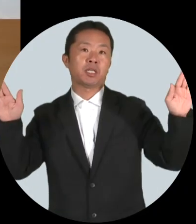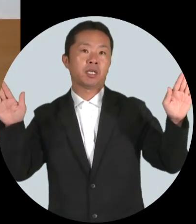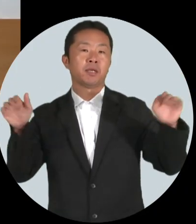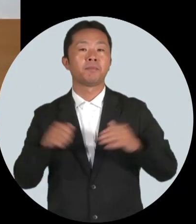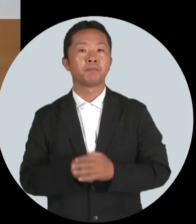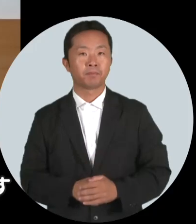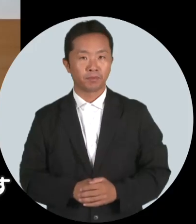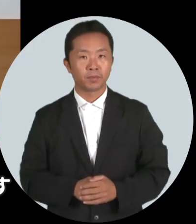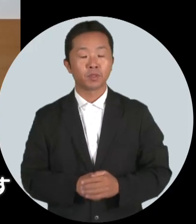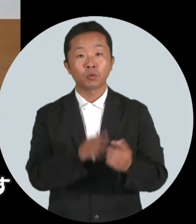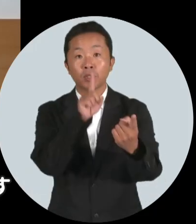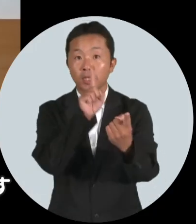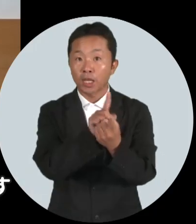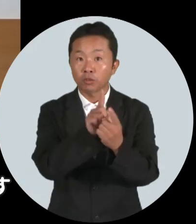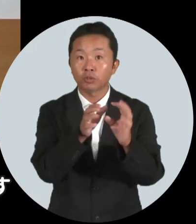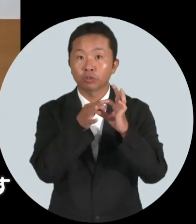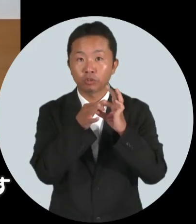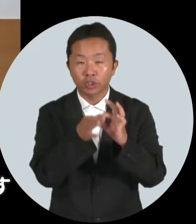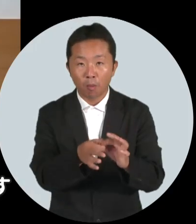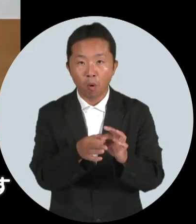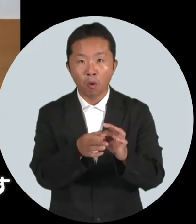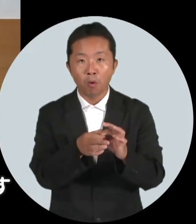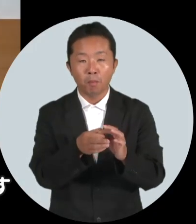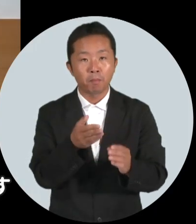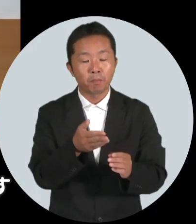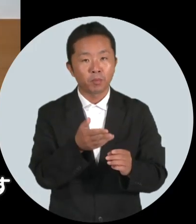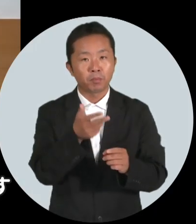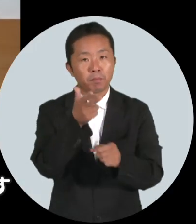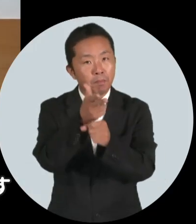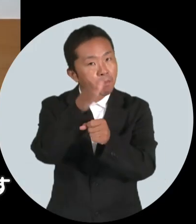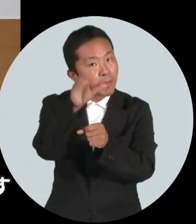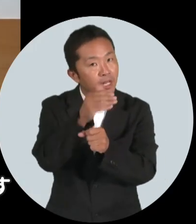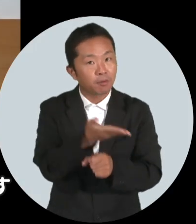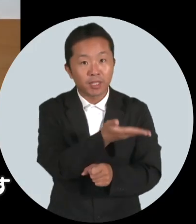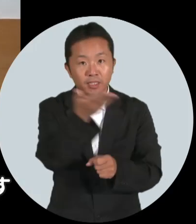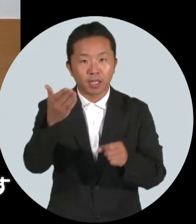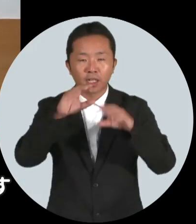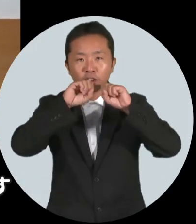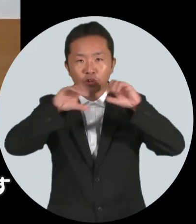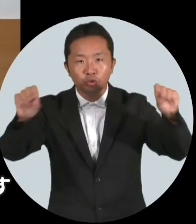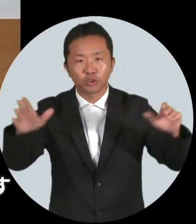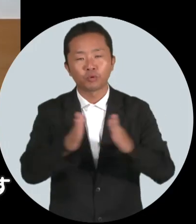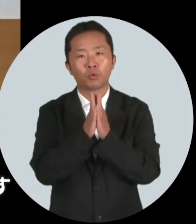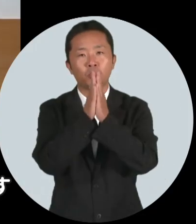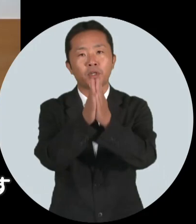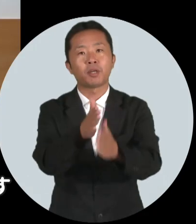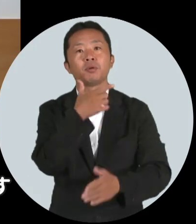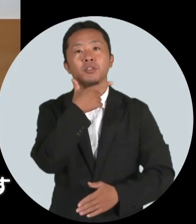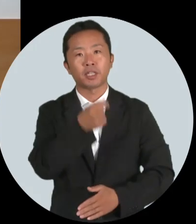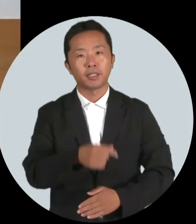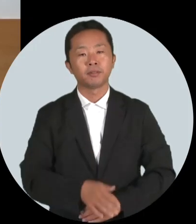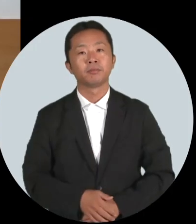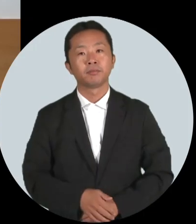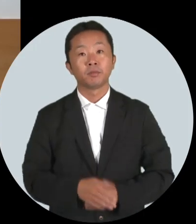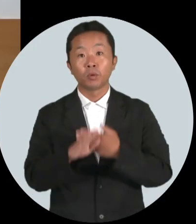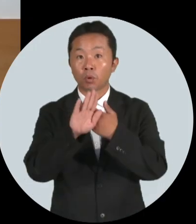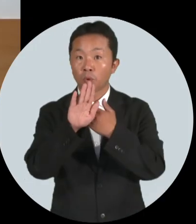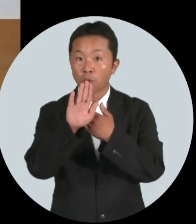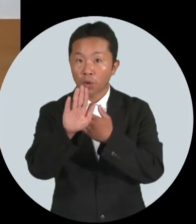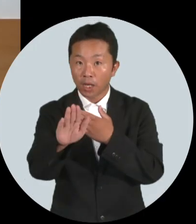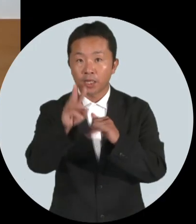ので、これらの対策につきましても、メディアの皆様からも周知をお願いいたしたいと思います。このほ